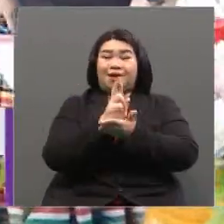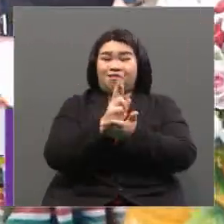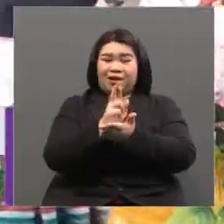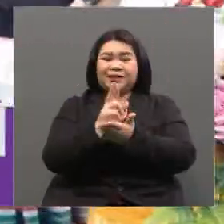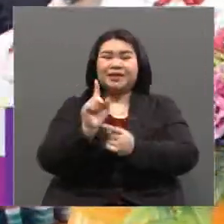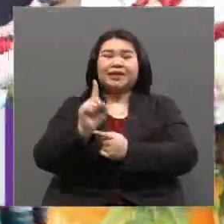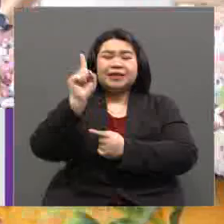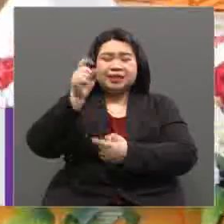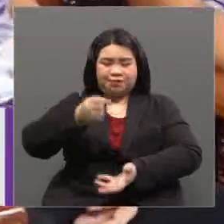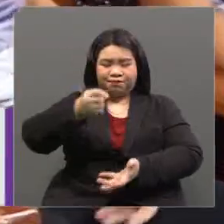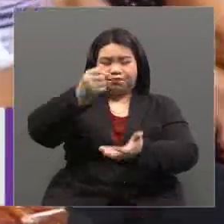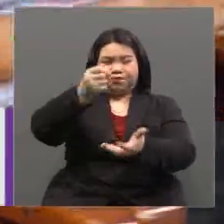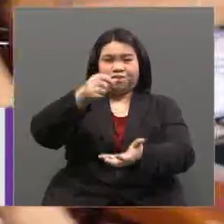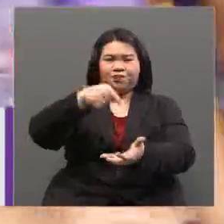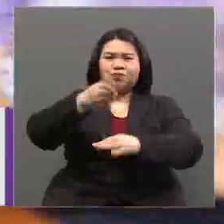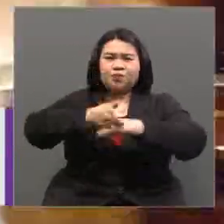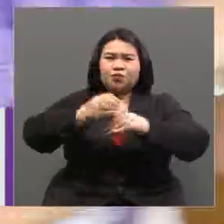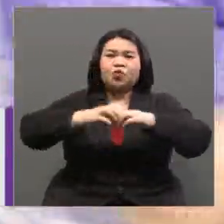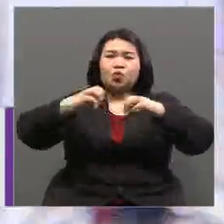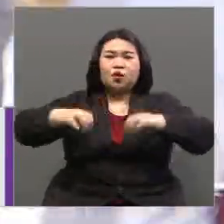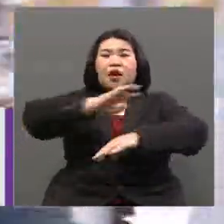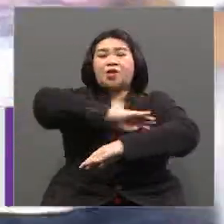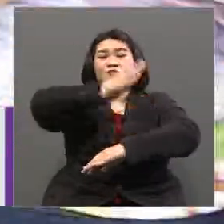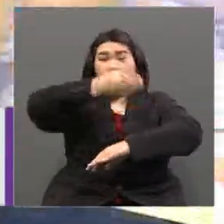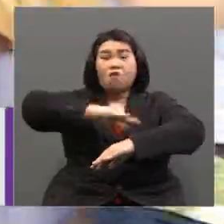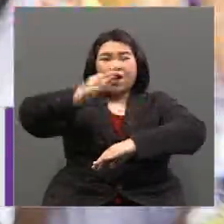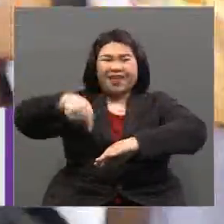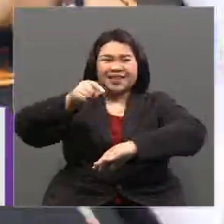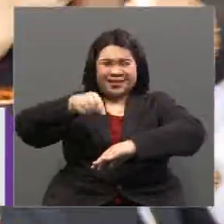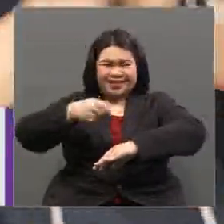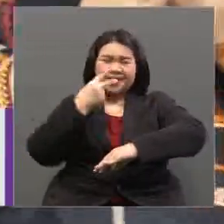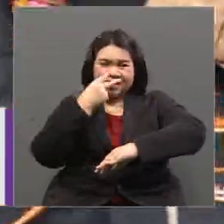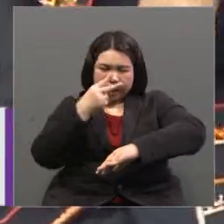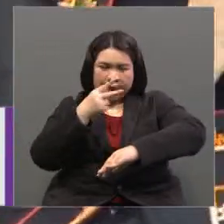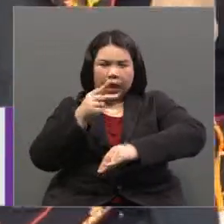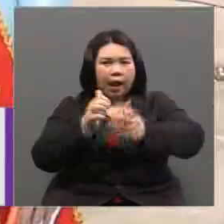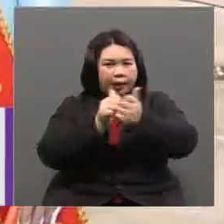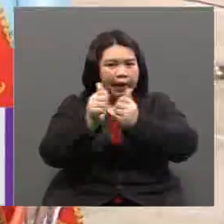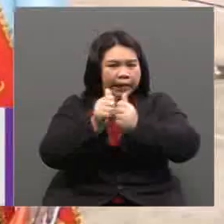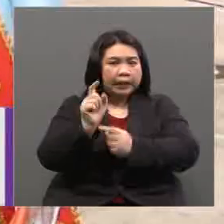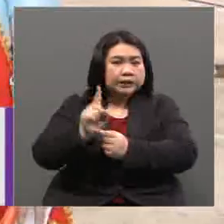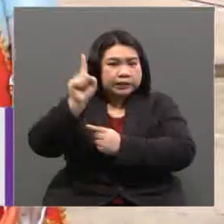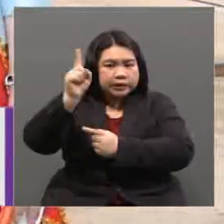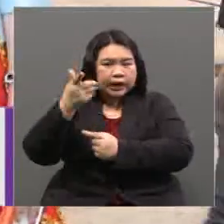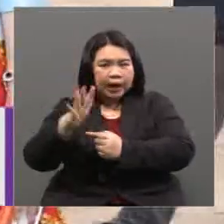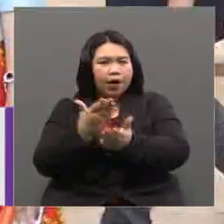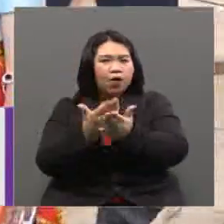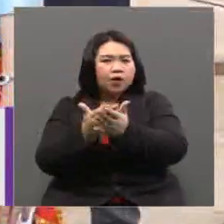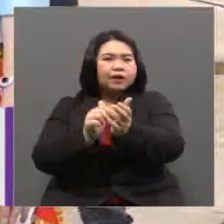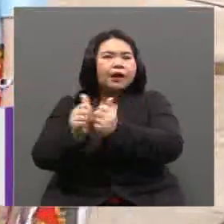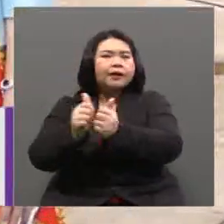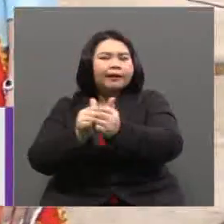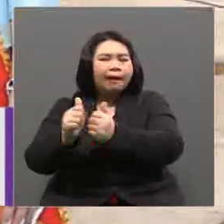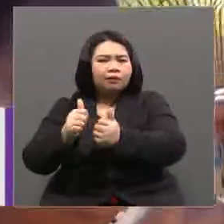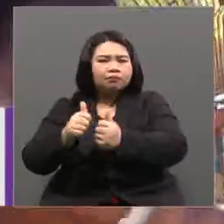1เนี่ยทุเรียนภูเขาไฟเนี่ยเขาบอกว่านำทุเรียนที่ชนะเลิศการประกวดเนี่ยมาประมูลเพื่อนำเงินไปใช้ในกิจกรรมปรับ